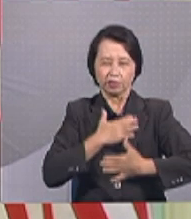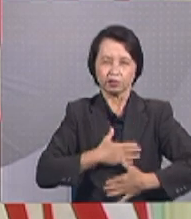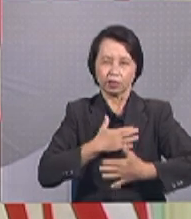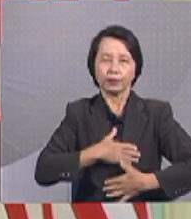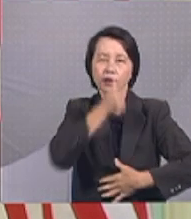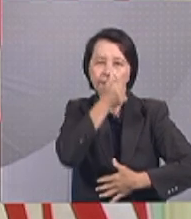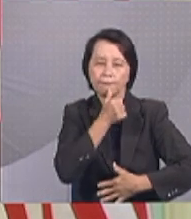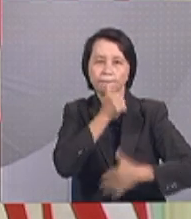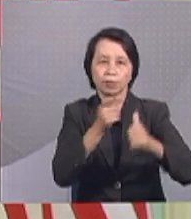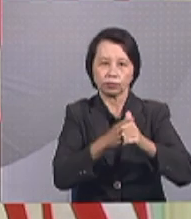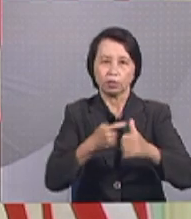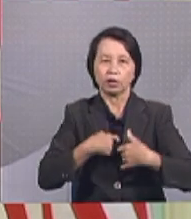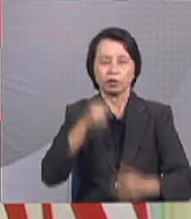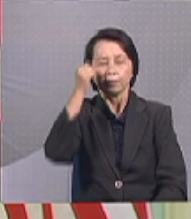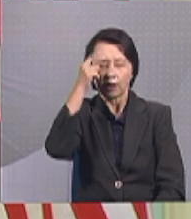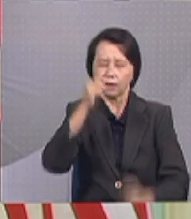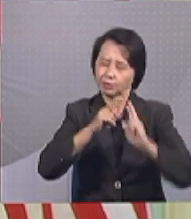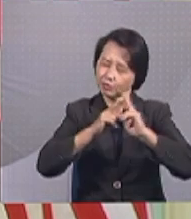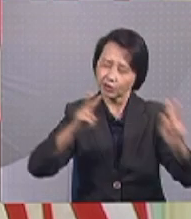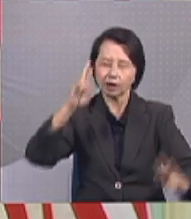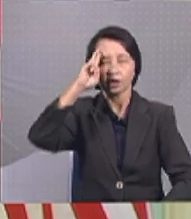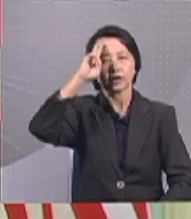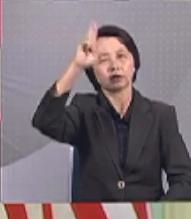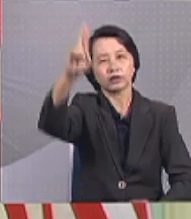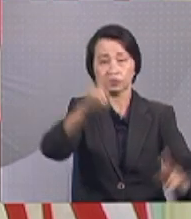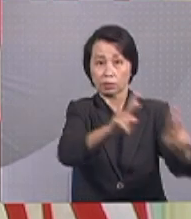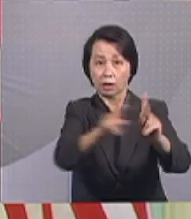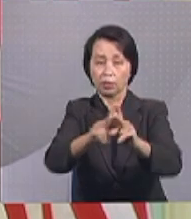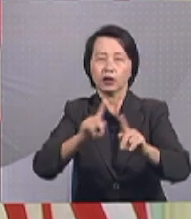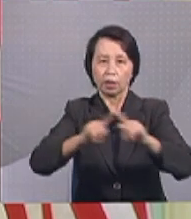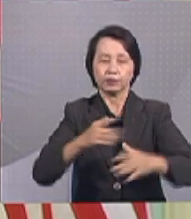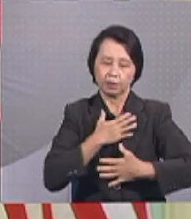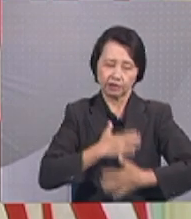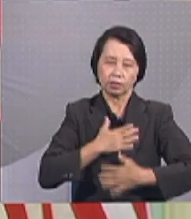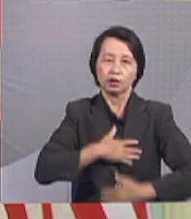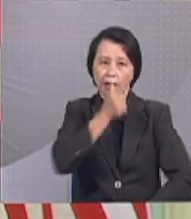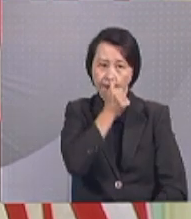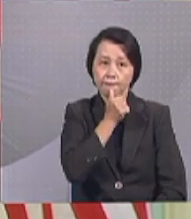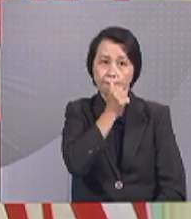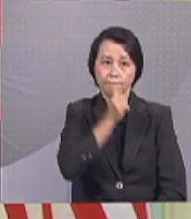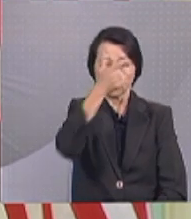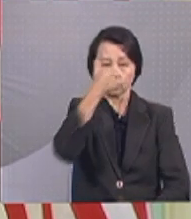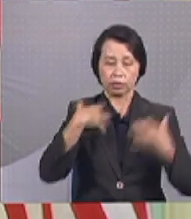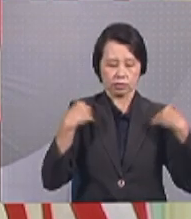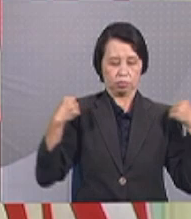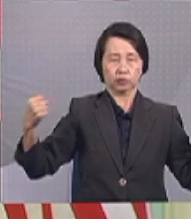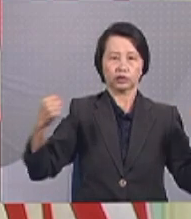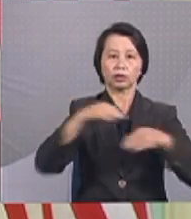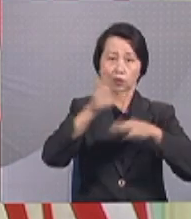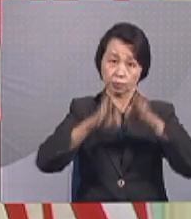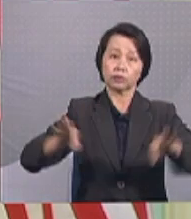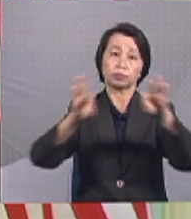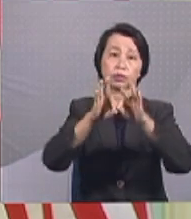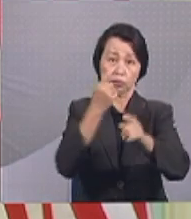Saya faham, teramat rindu ni kepada kampung. Tapi kita sabar dulu kerana kesihatan kita lebih penting